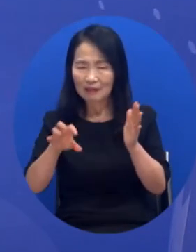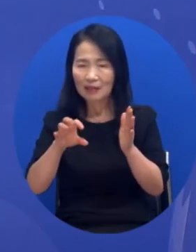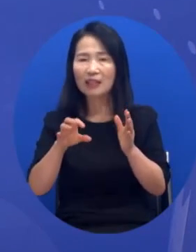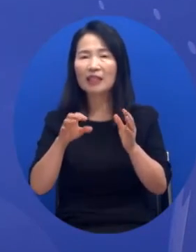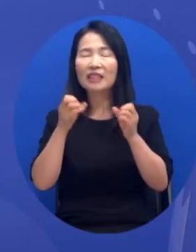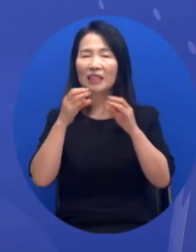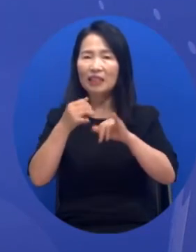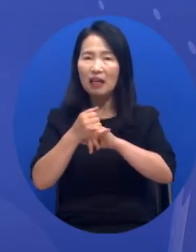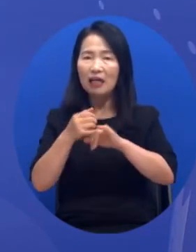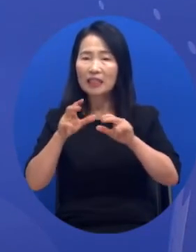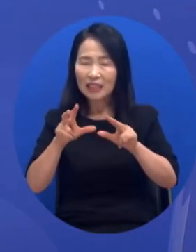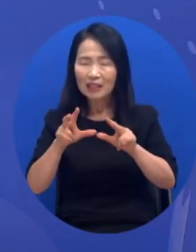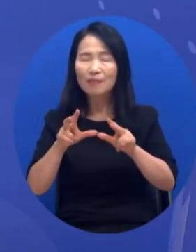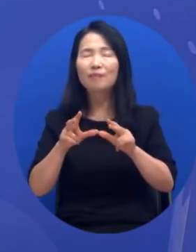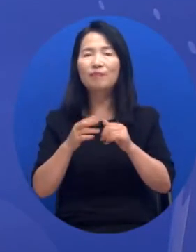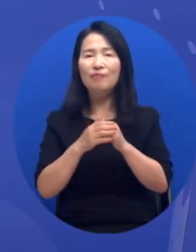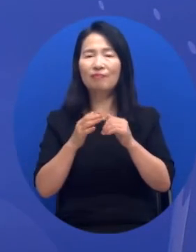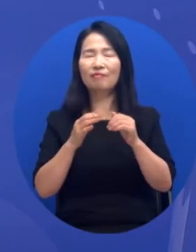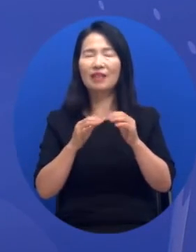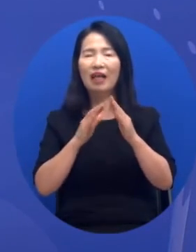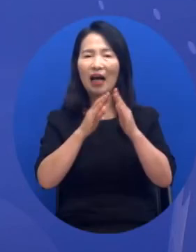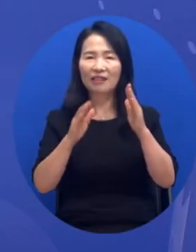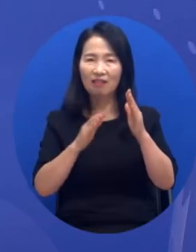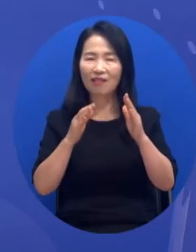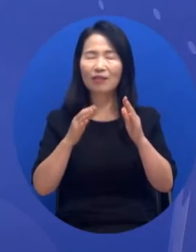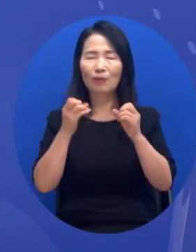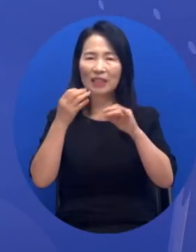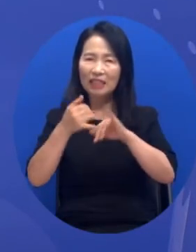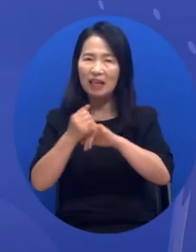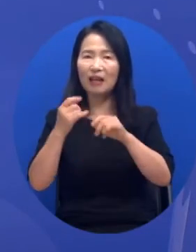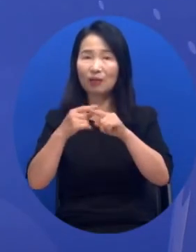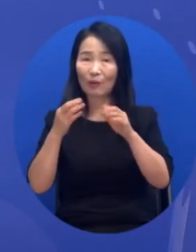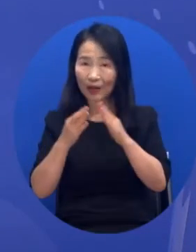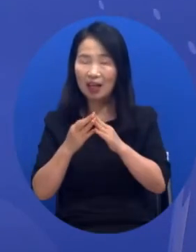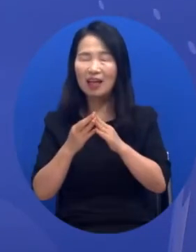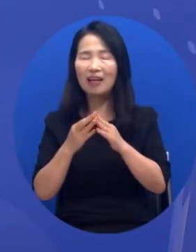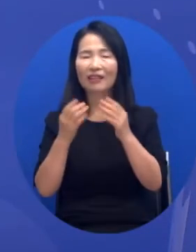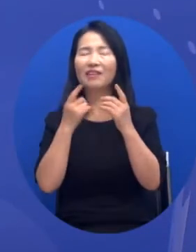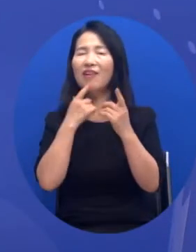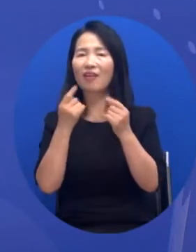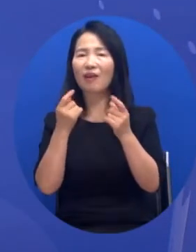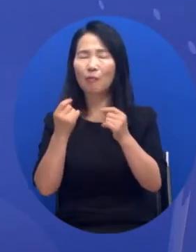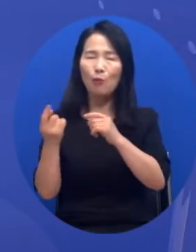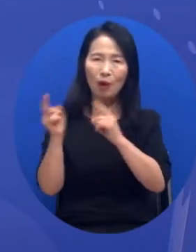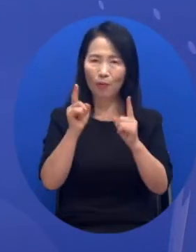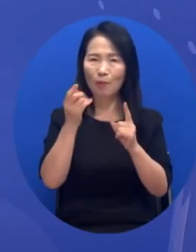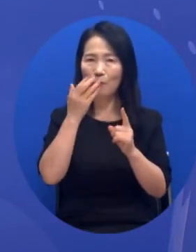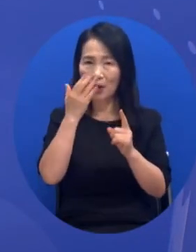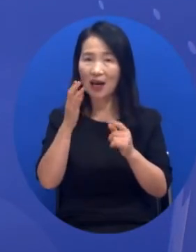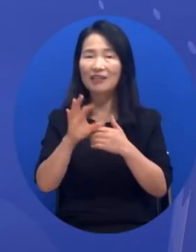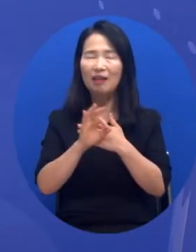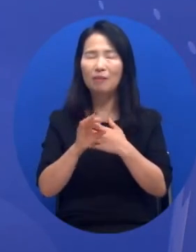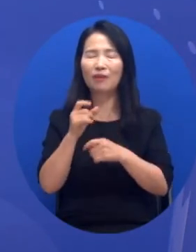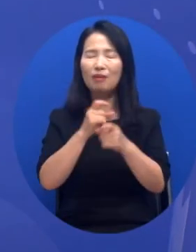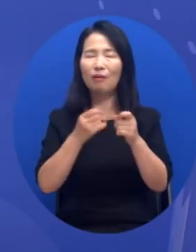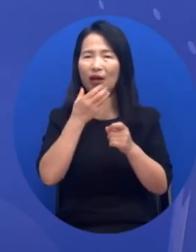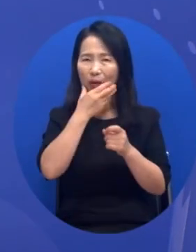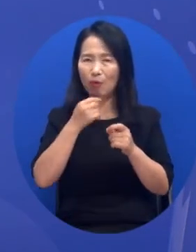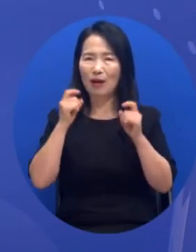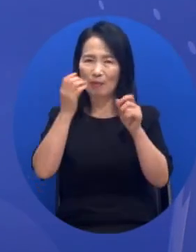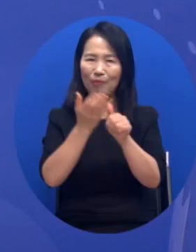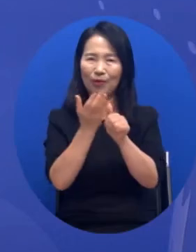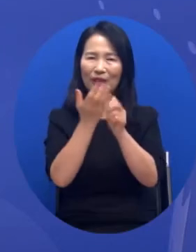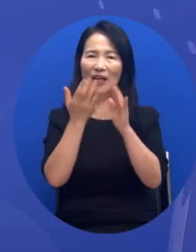신약교회, 가정교회를 좀 회복할 수 있다면 더 행복한 교회, 행복한 목회자가 될 것 같고요. 예.